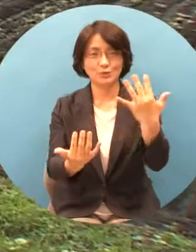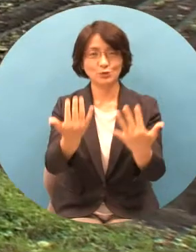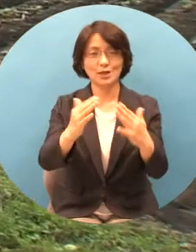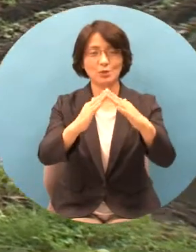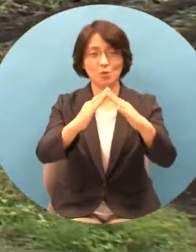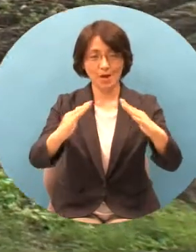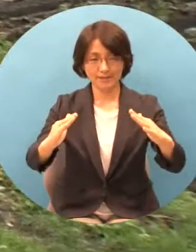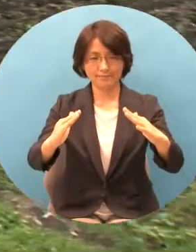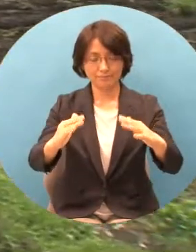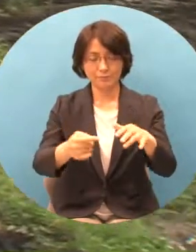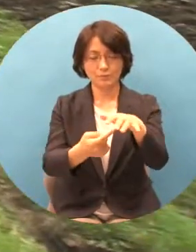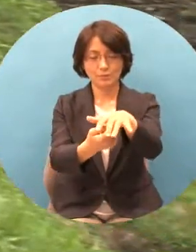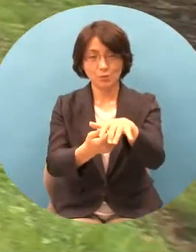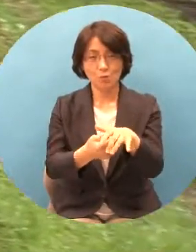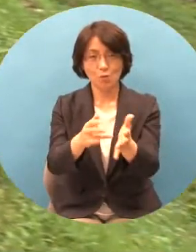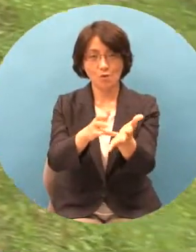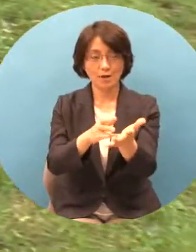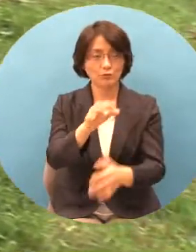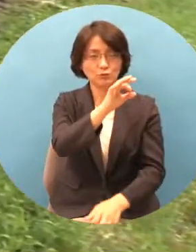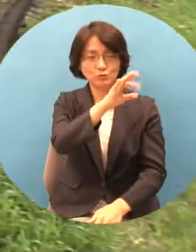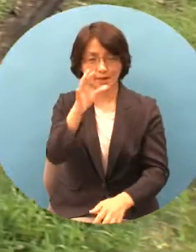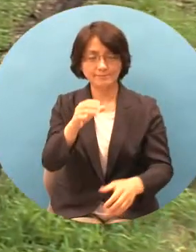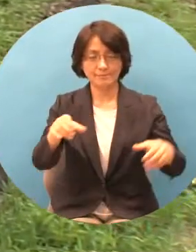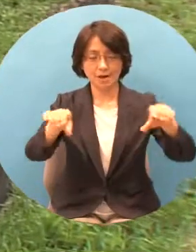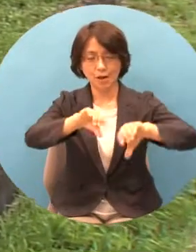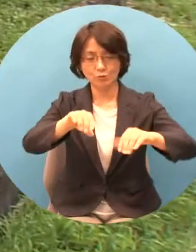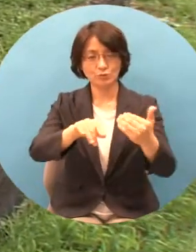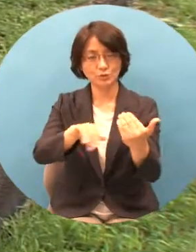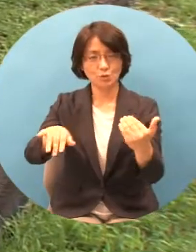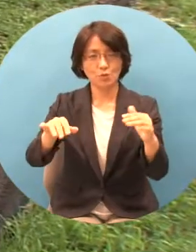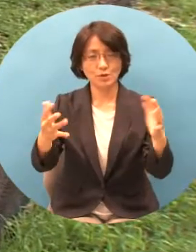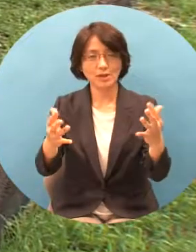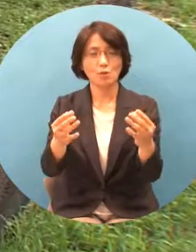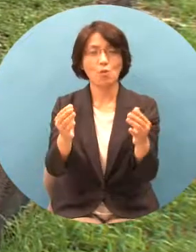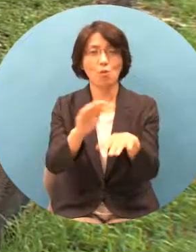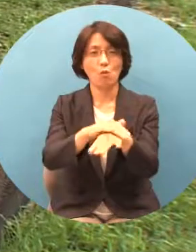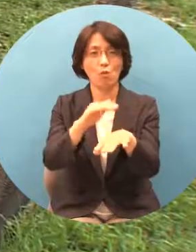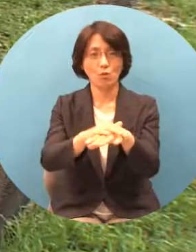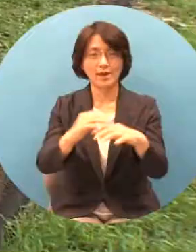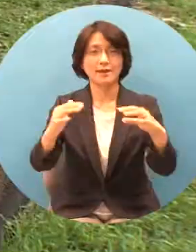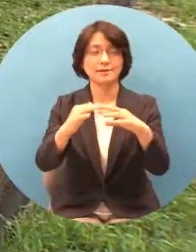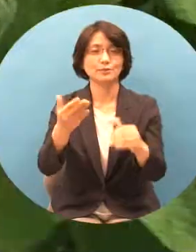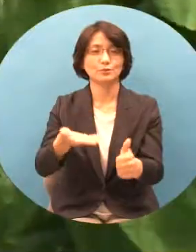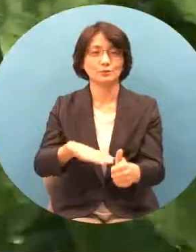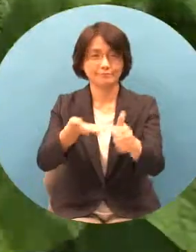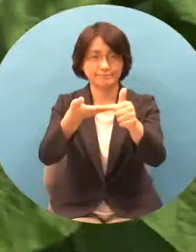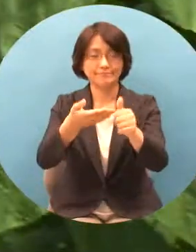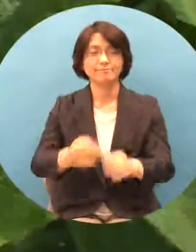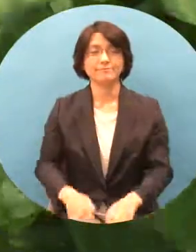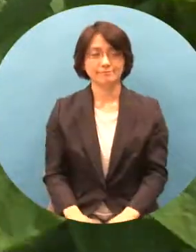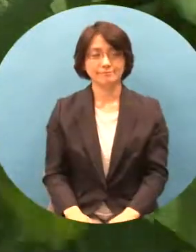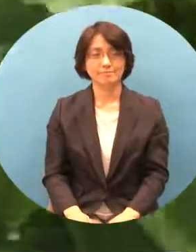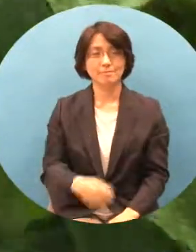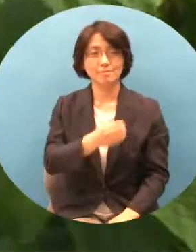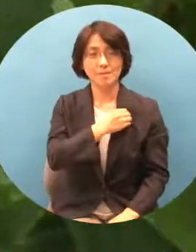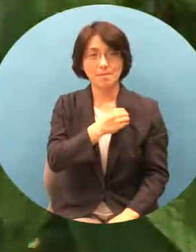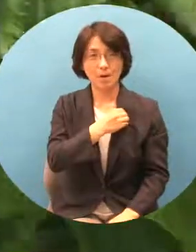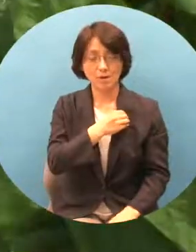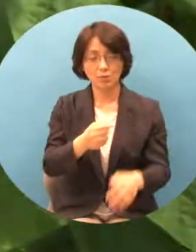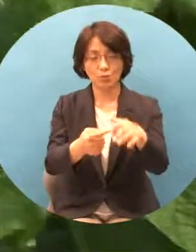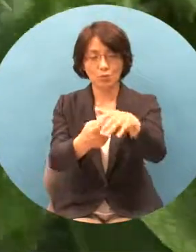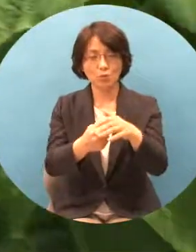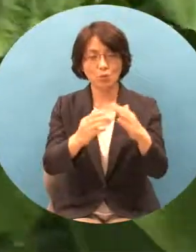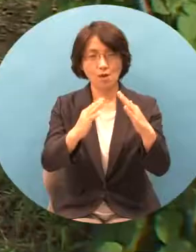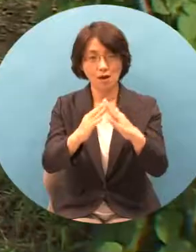栽培で野菜作りを行っている倉渕草の会をご紹介します。倉渕草の会ではお